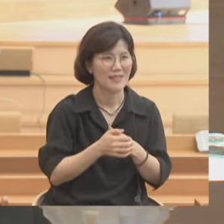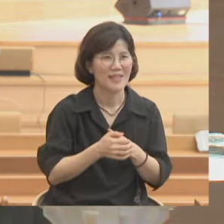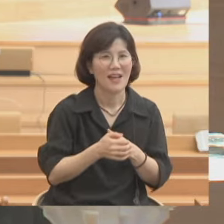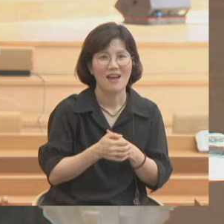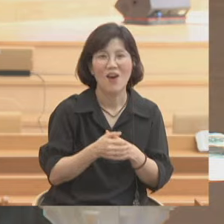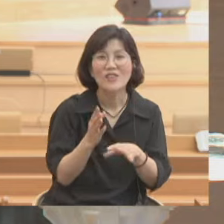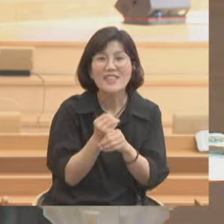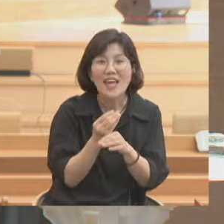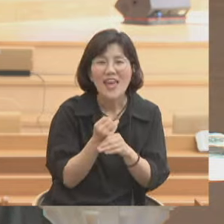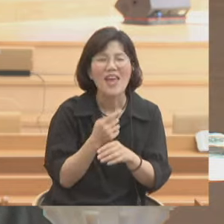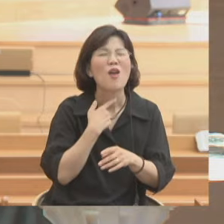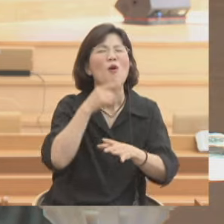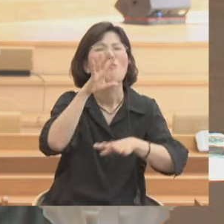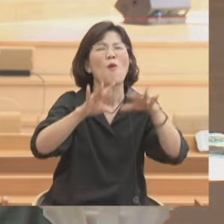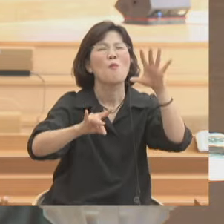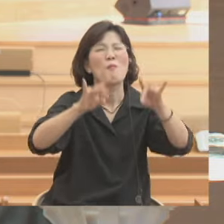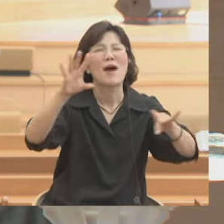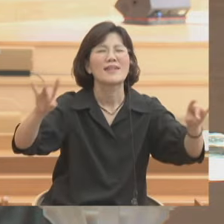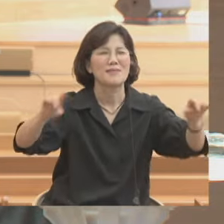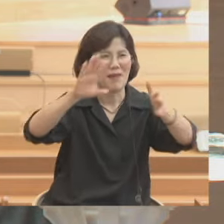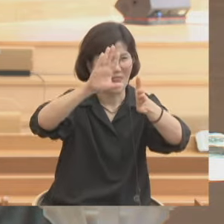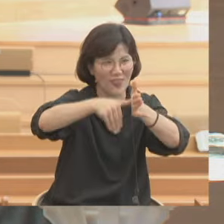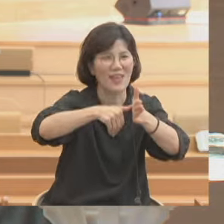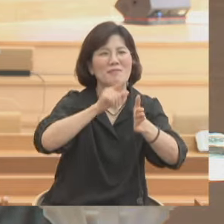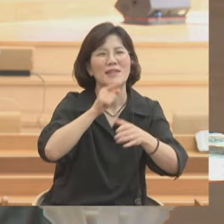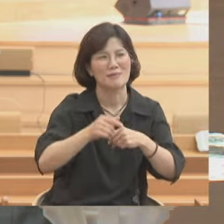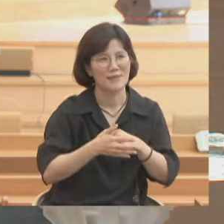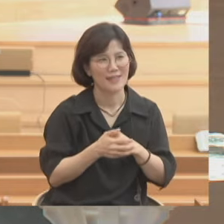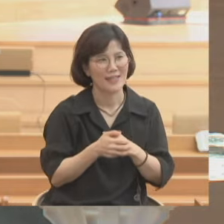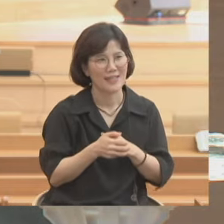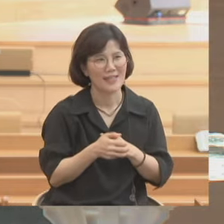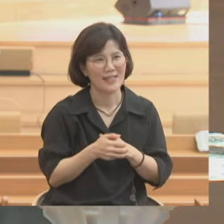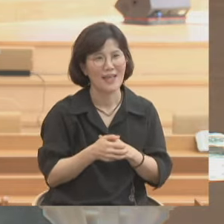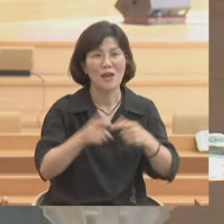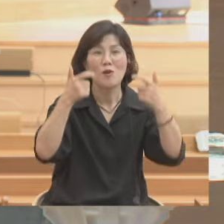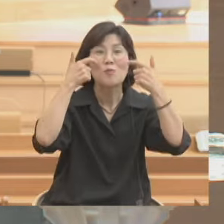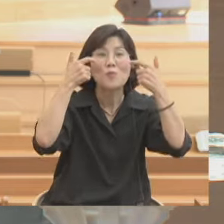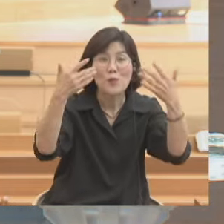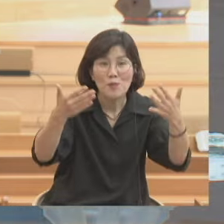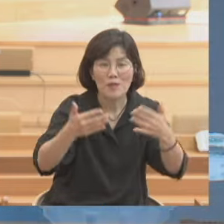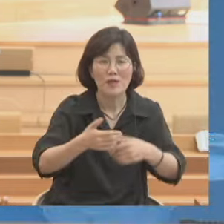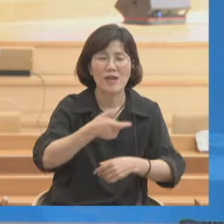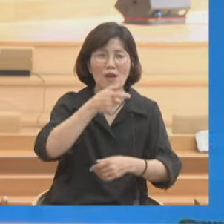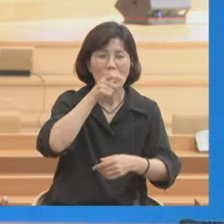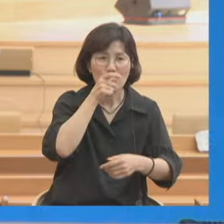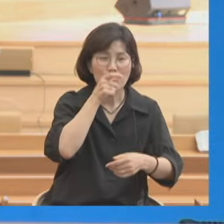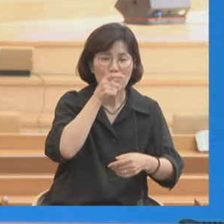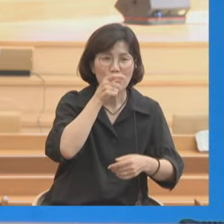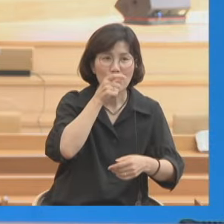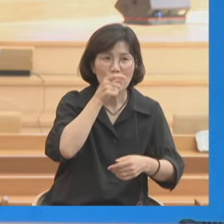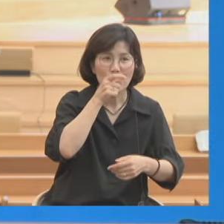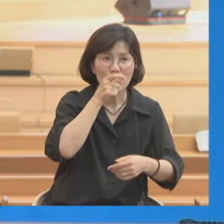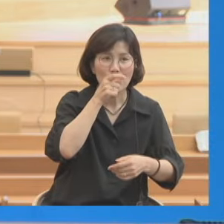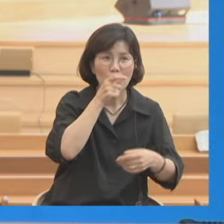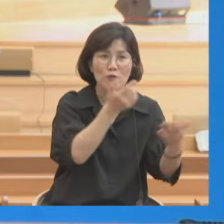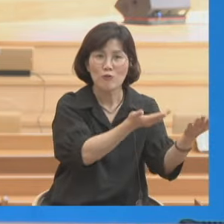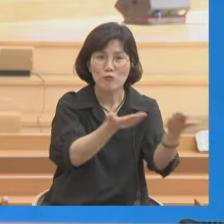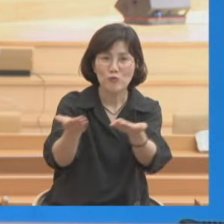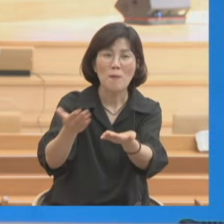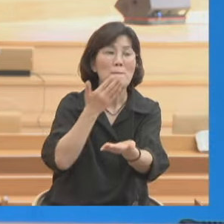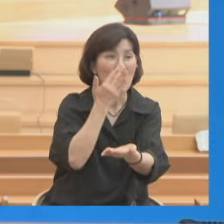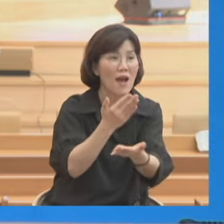시기라고요? 목마름의 시기, 목마름. 분명히 물을 줄수 있는